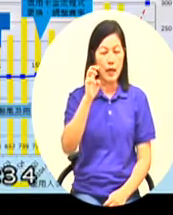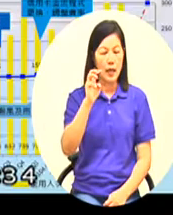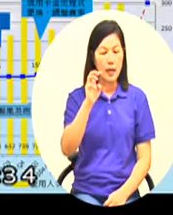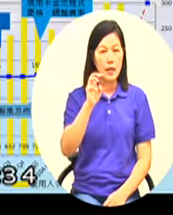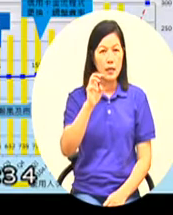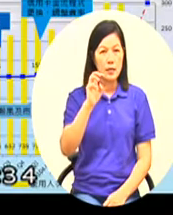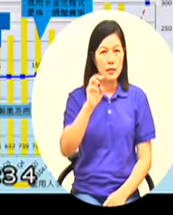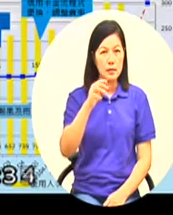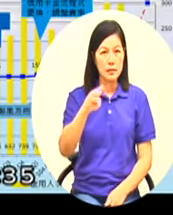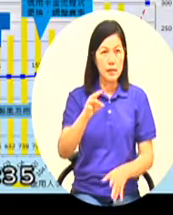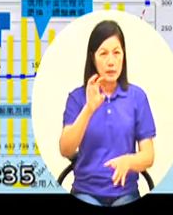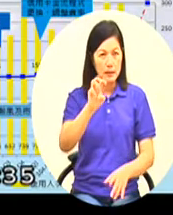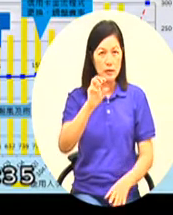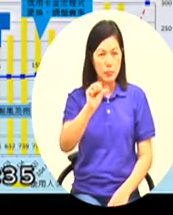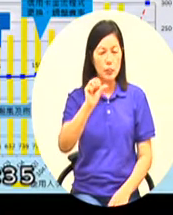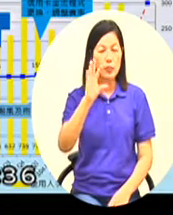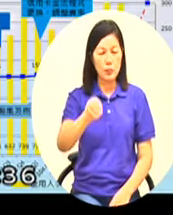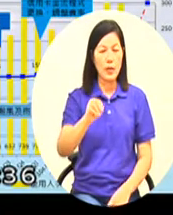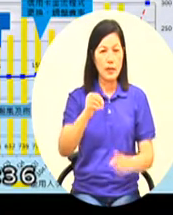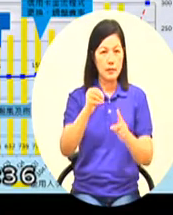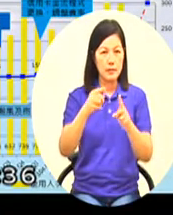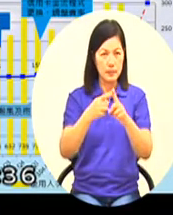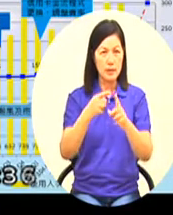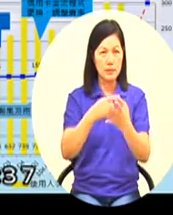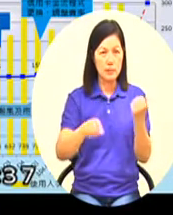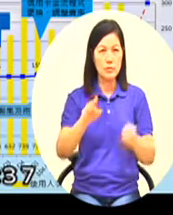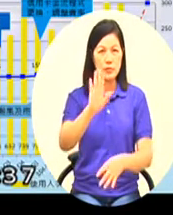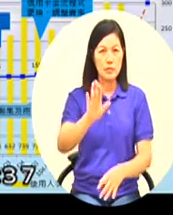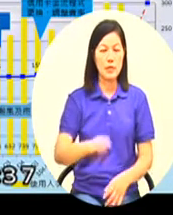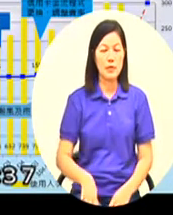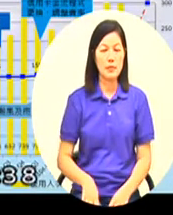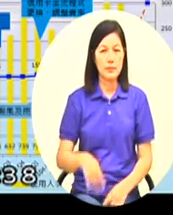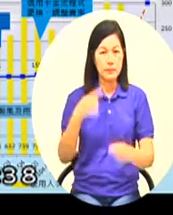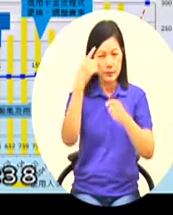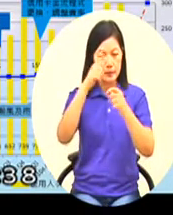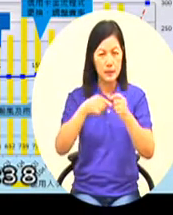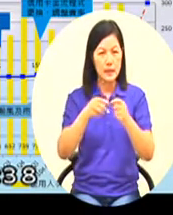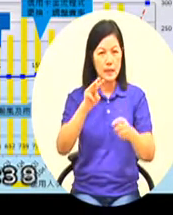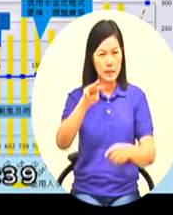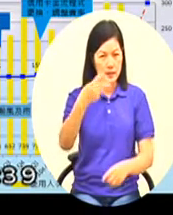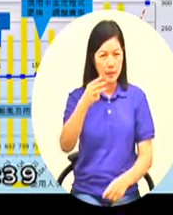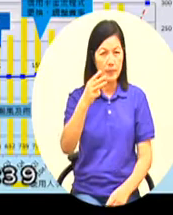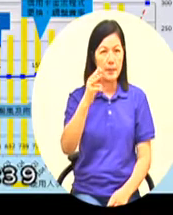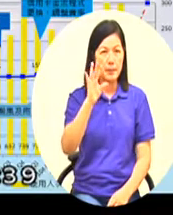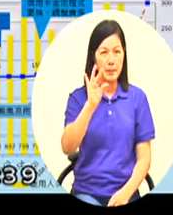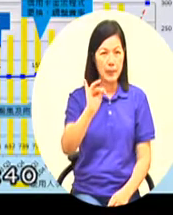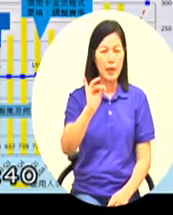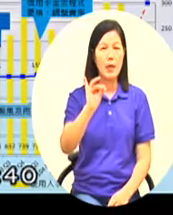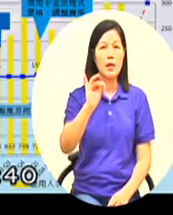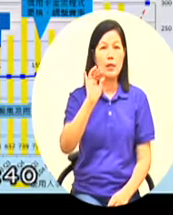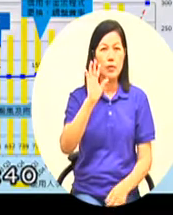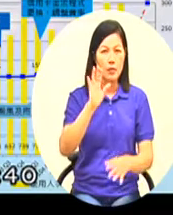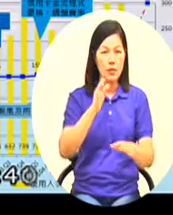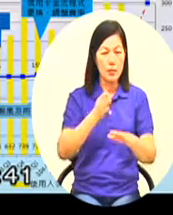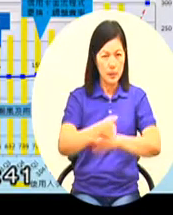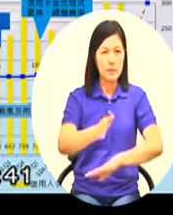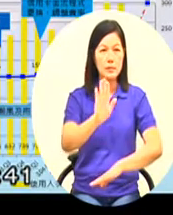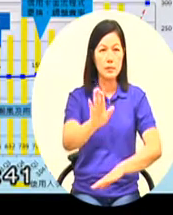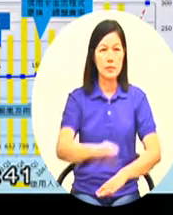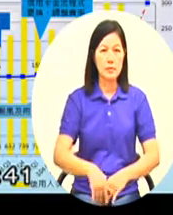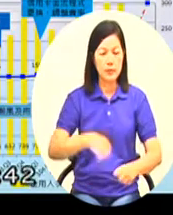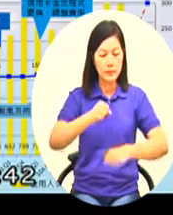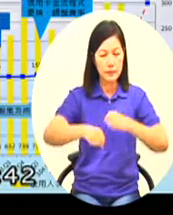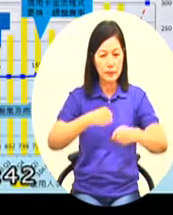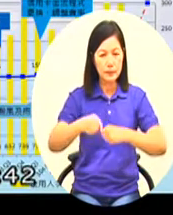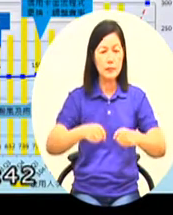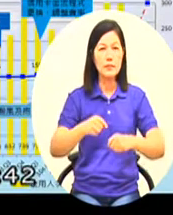235万人次，预计全年应该可以突破300万。那最主要的也是希望民众能够多骑乘公共脚踏车，减少